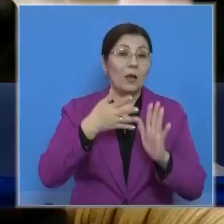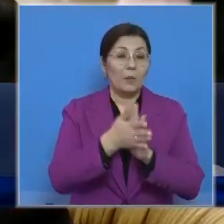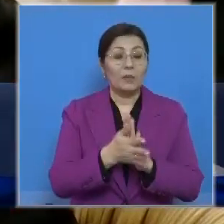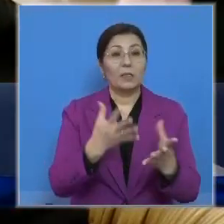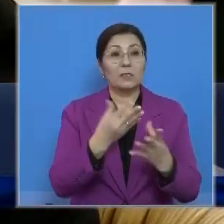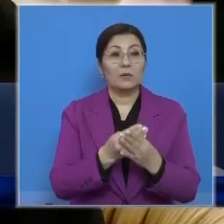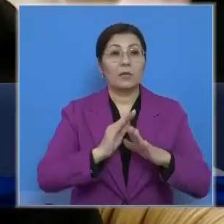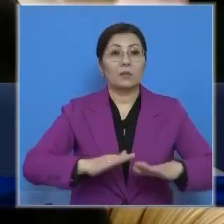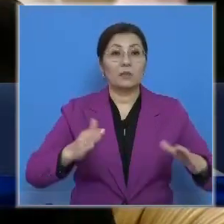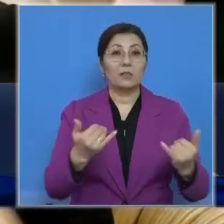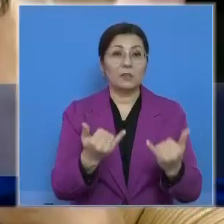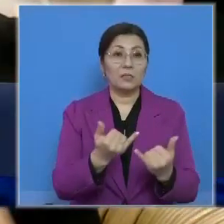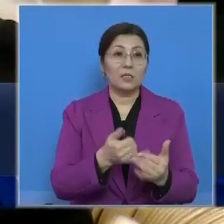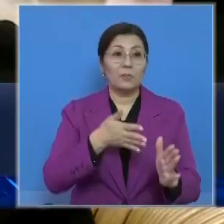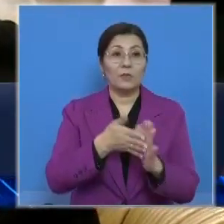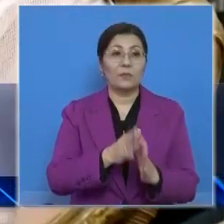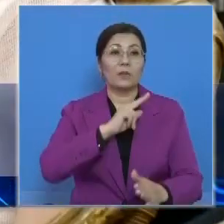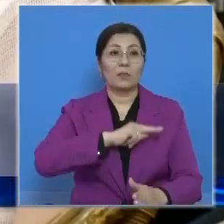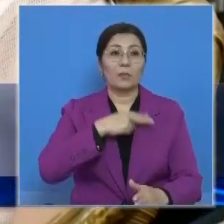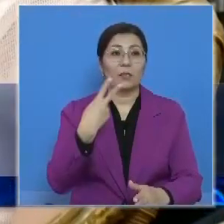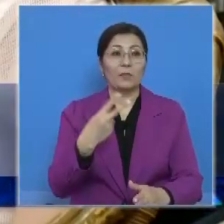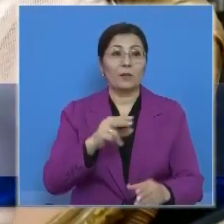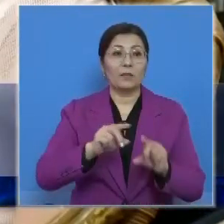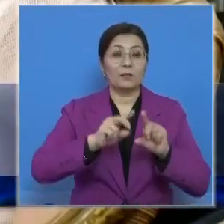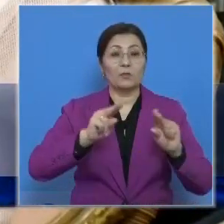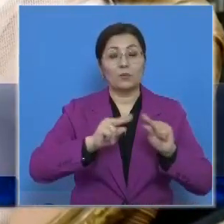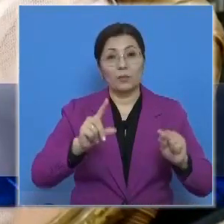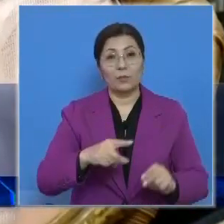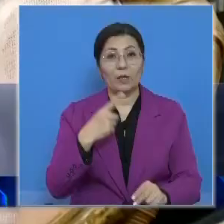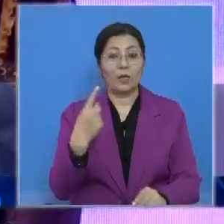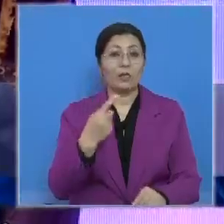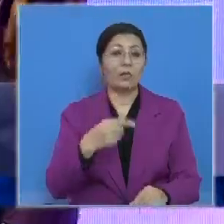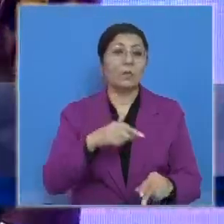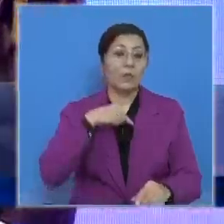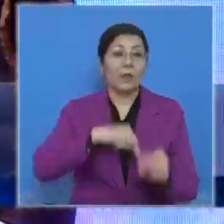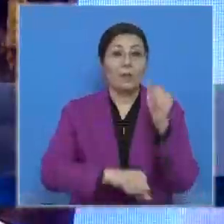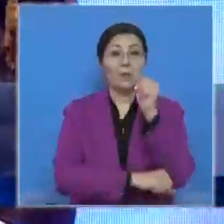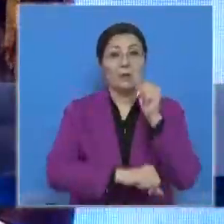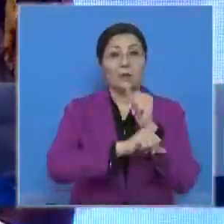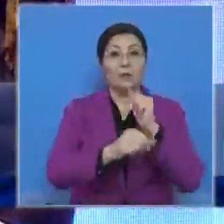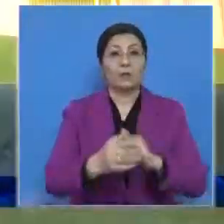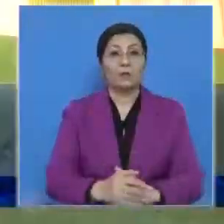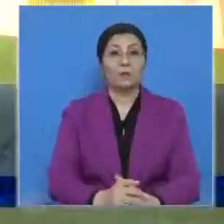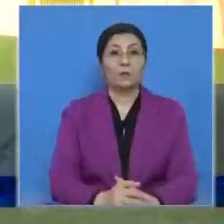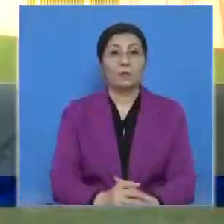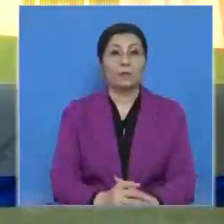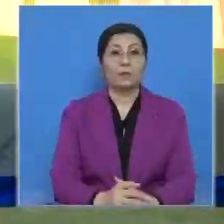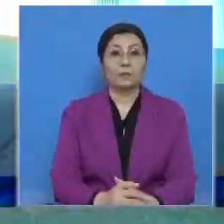детей кстати сейчас как проект работает два суда педагога и один психолог роман с магомбетов телеканал